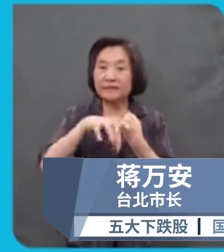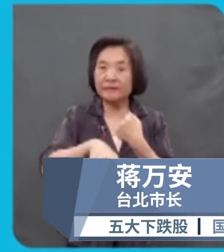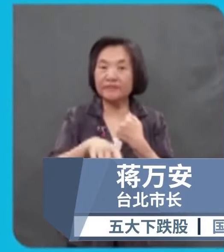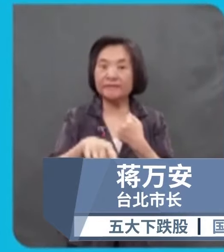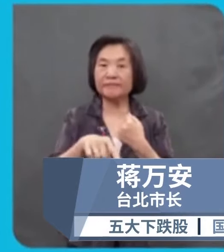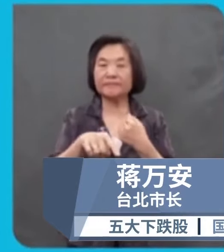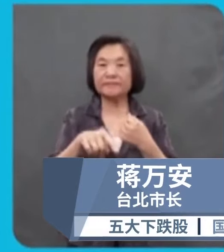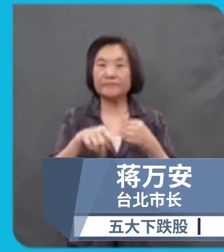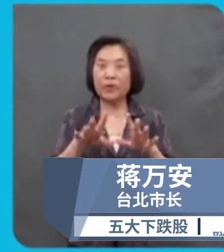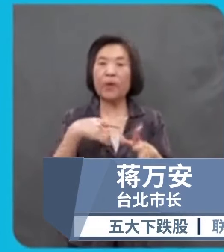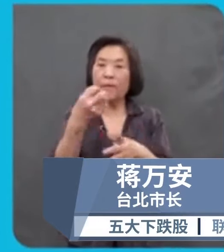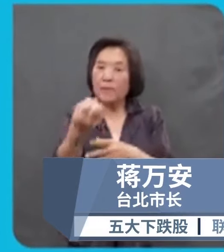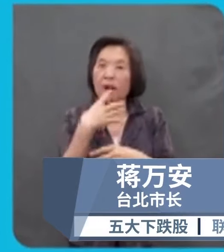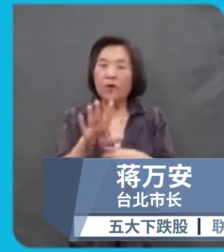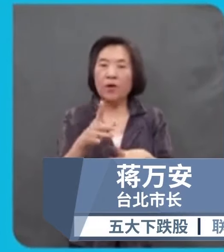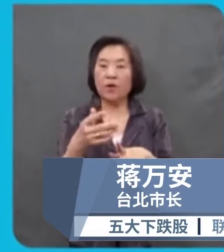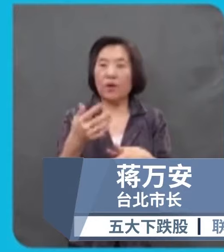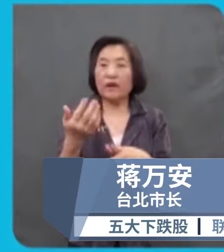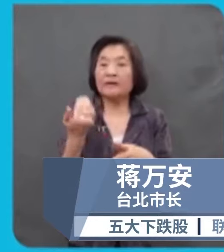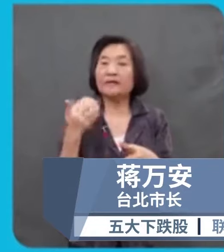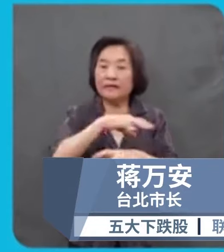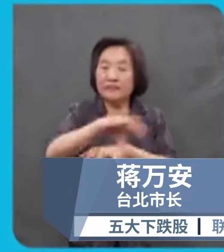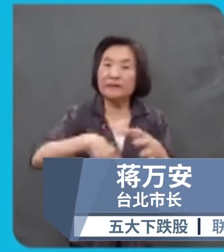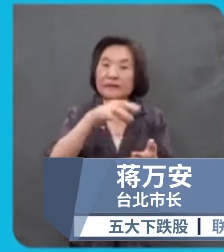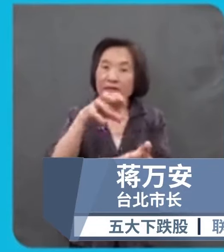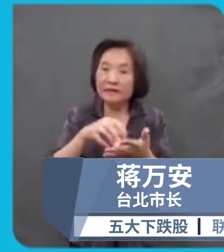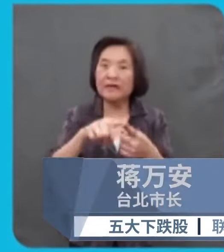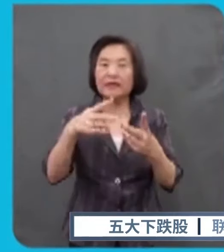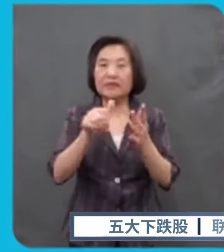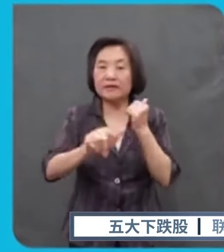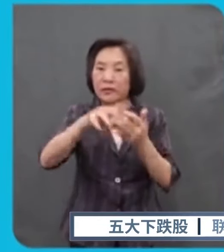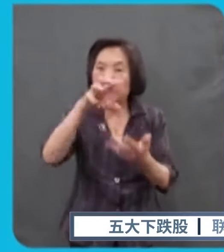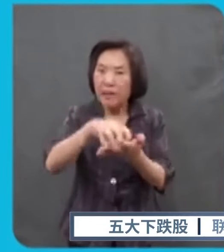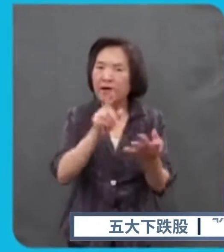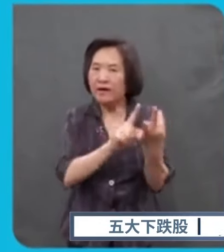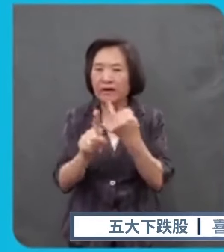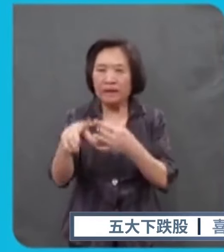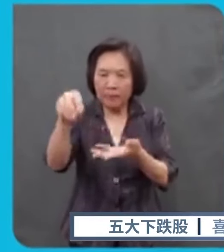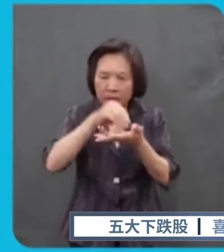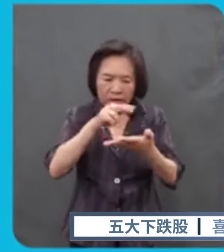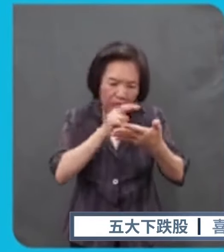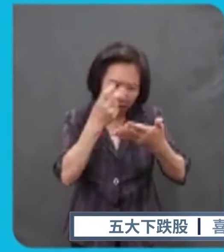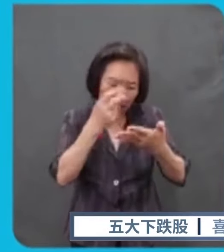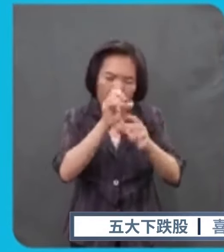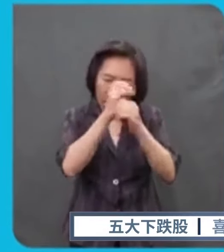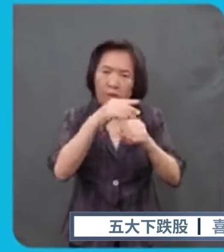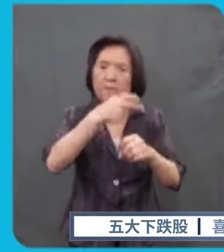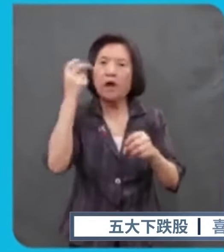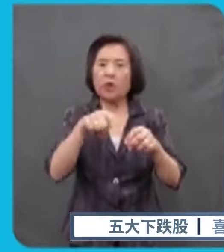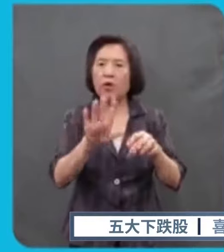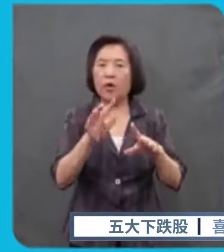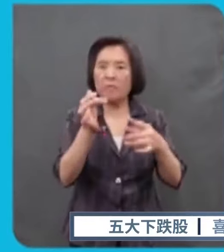前我们所送验的相关基证有呈现阳性的反应，也就是上面有发